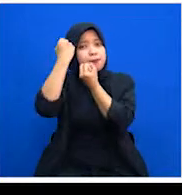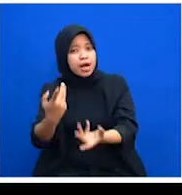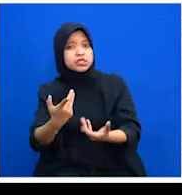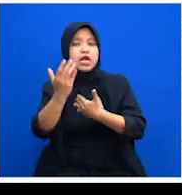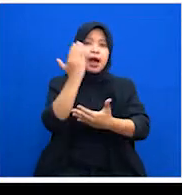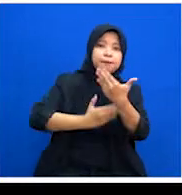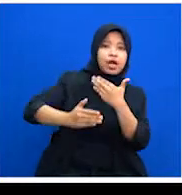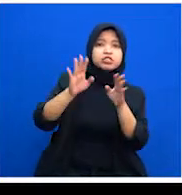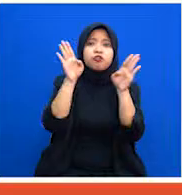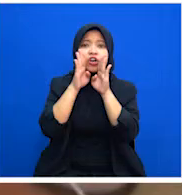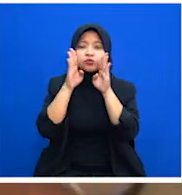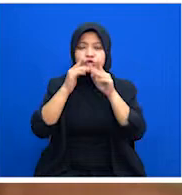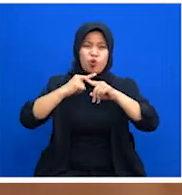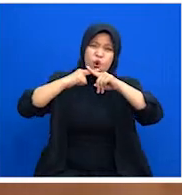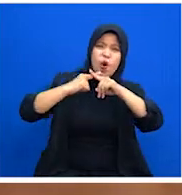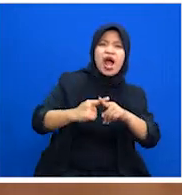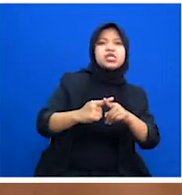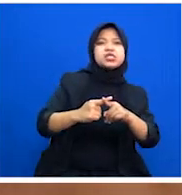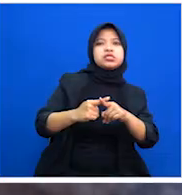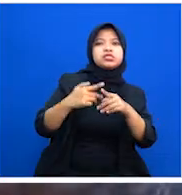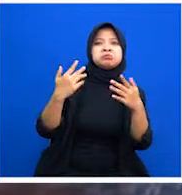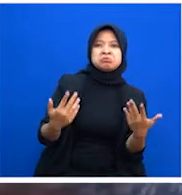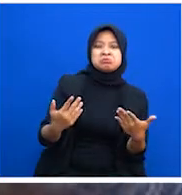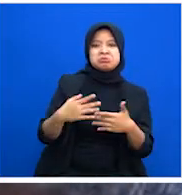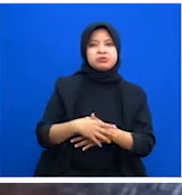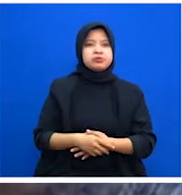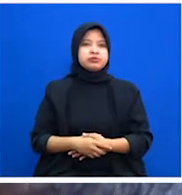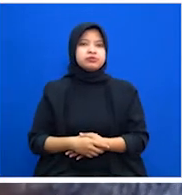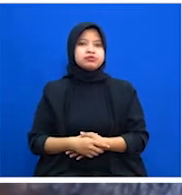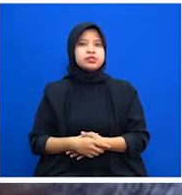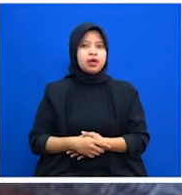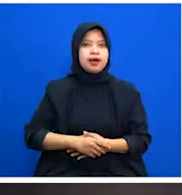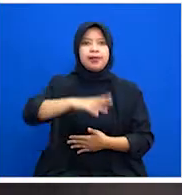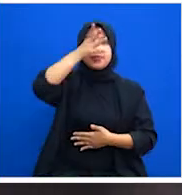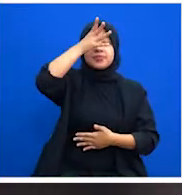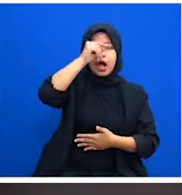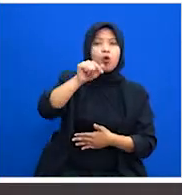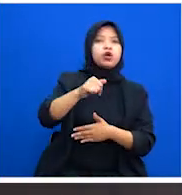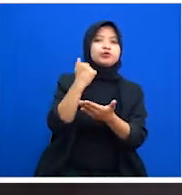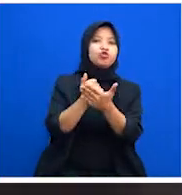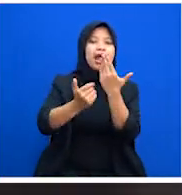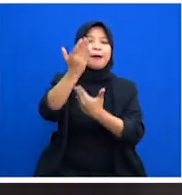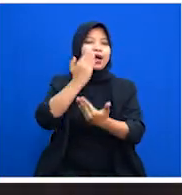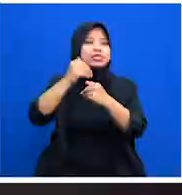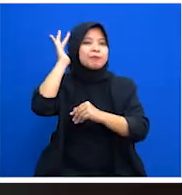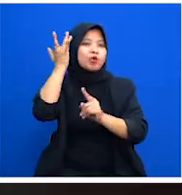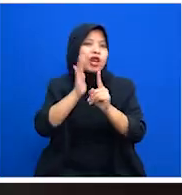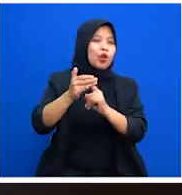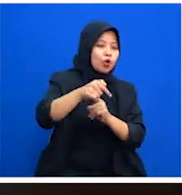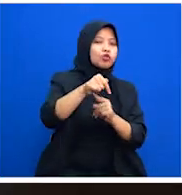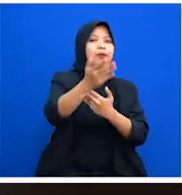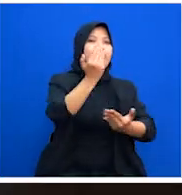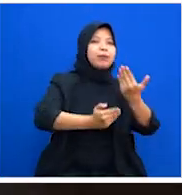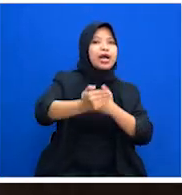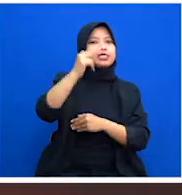di platform Facebook ini adalah hoax seperti diketahui bahwa aplikasi peduli lindungi adalah